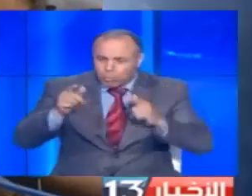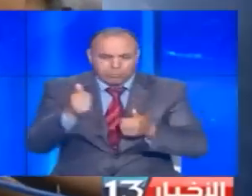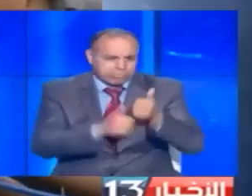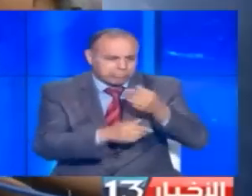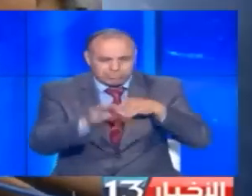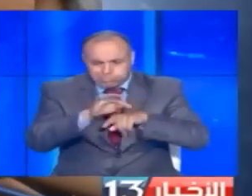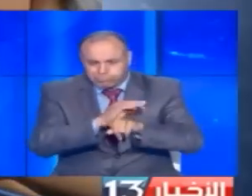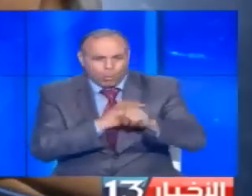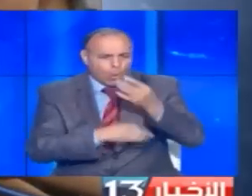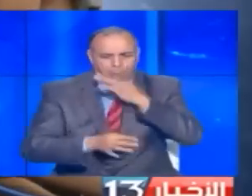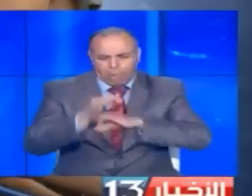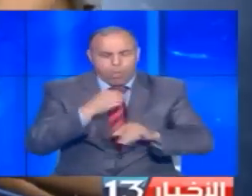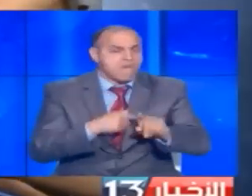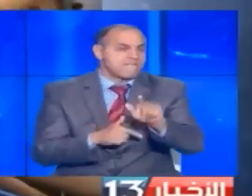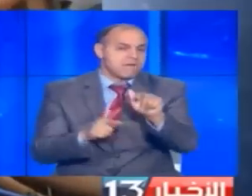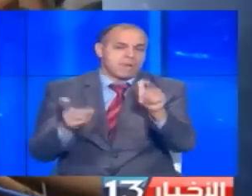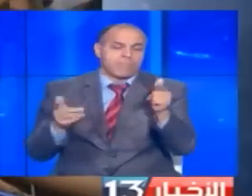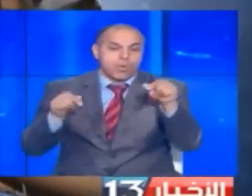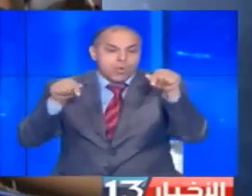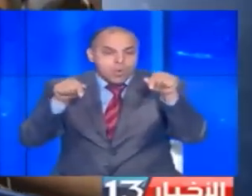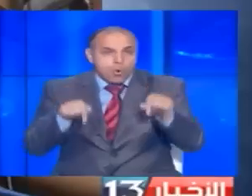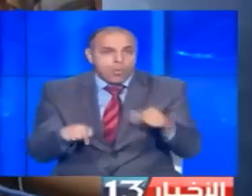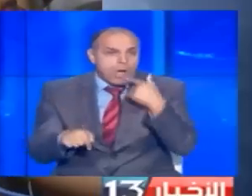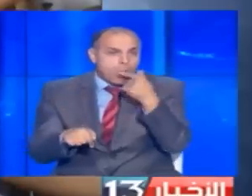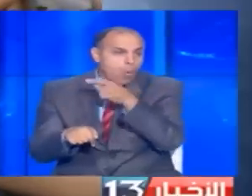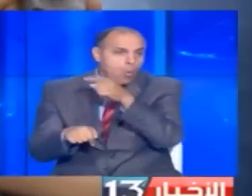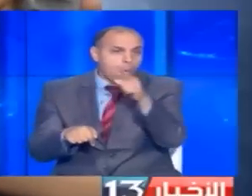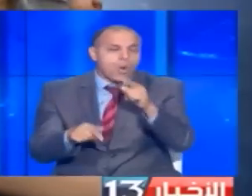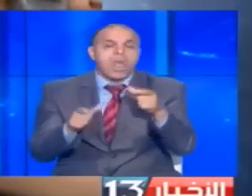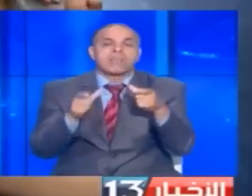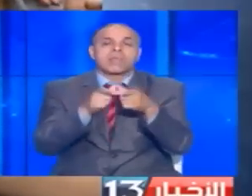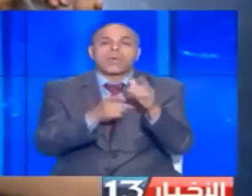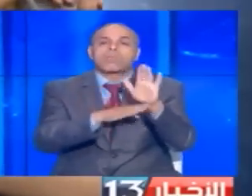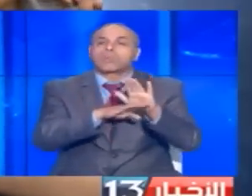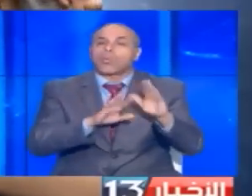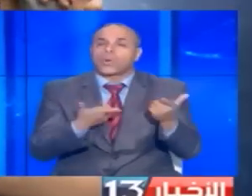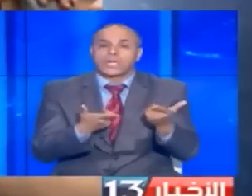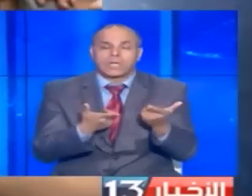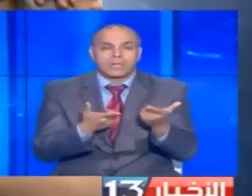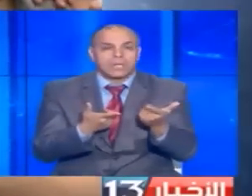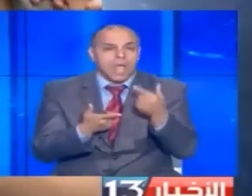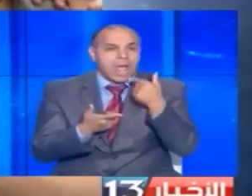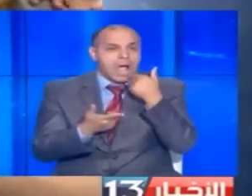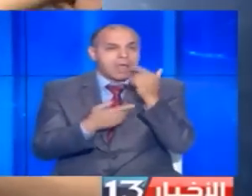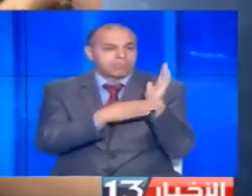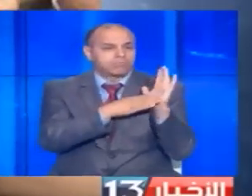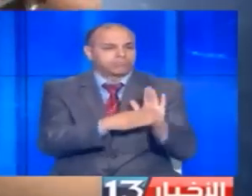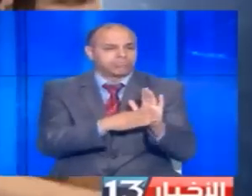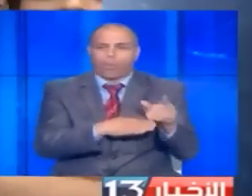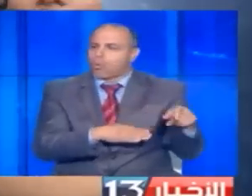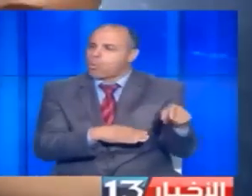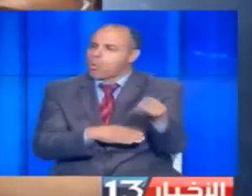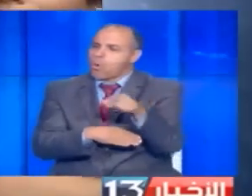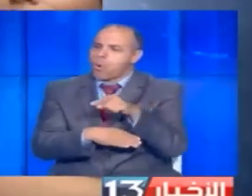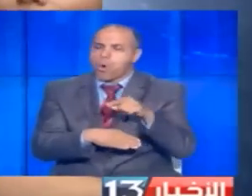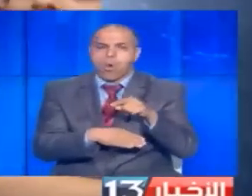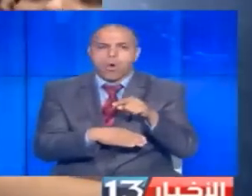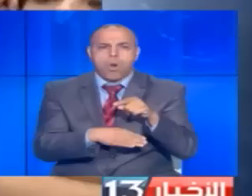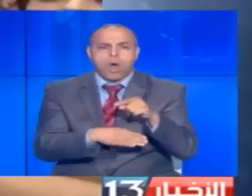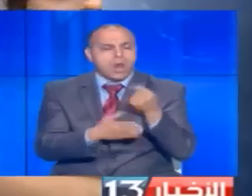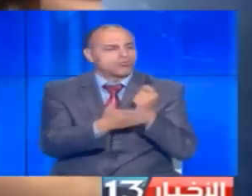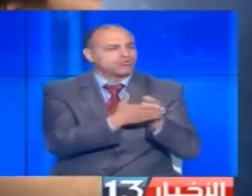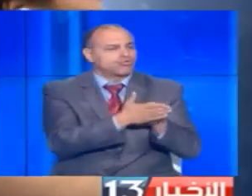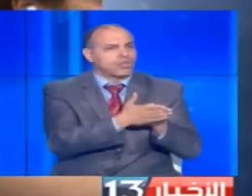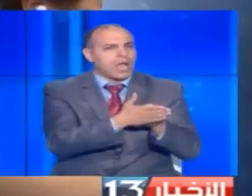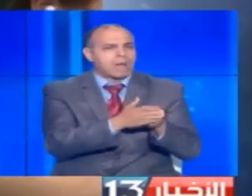والاحتكار والسمسارة وغيرها. واليوم نحبوا نحكوا على هيبة الدولة، هيبة الدولة هي في المحافظة على المقدرة